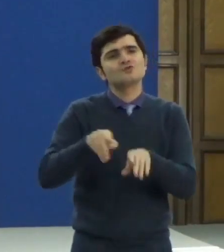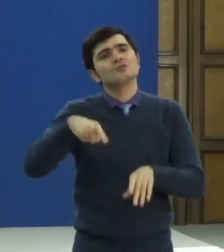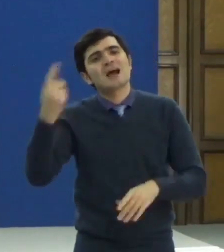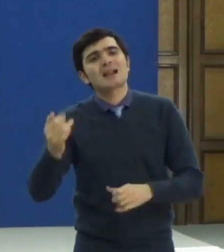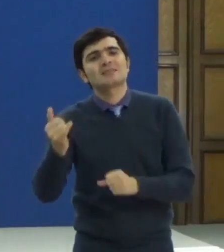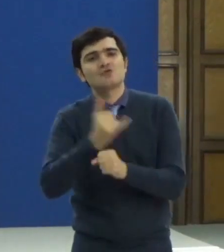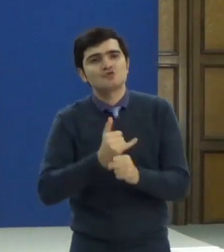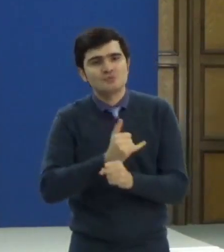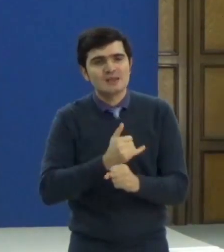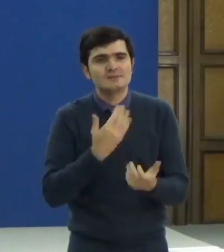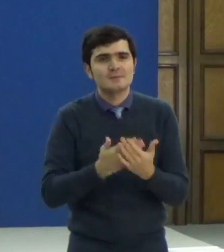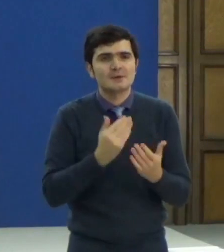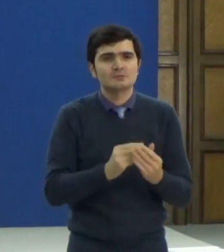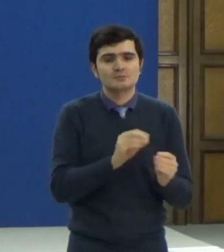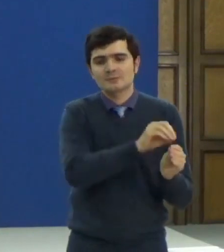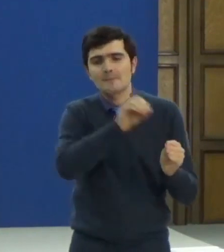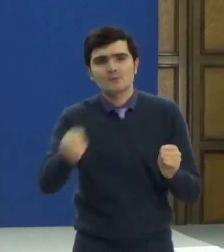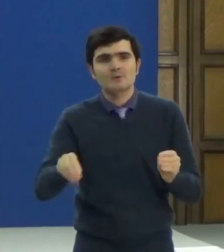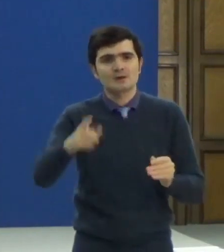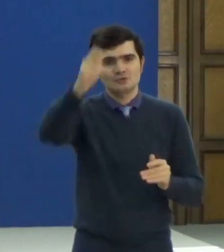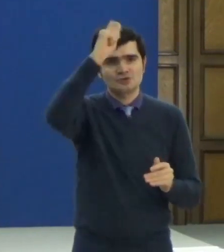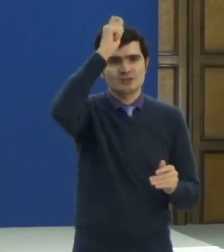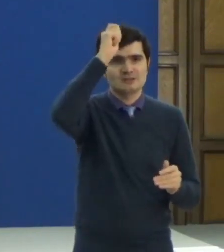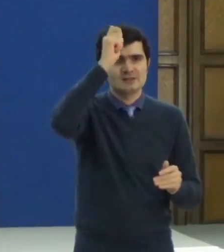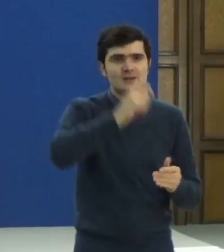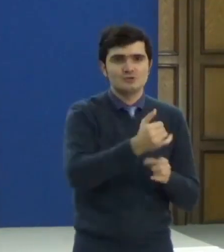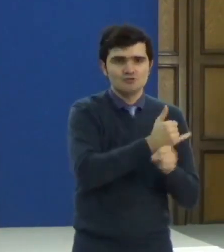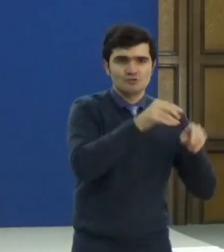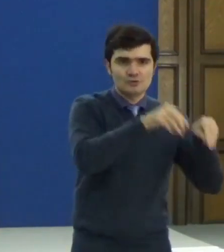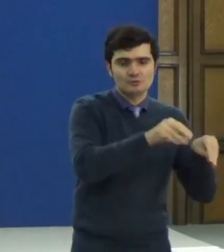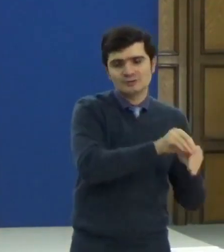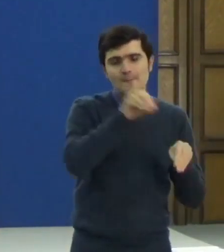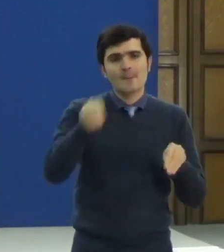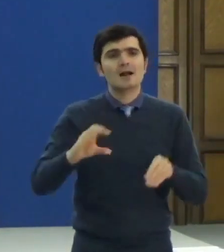a carantina cetățeni dintr-un județ în altul.